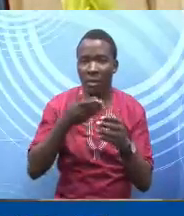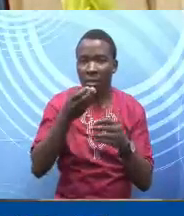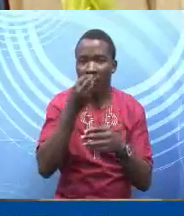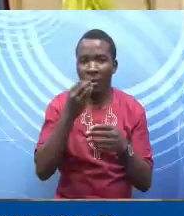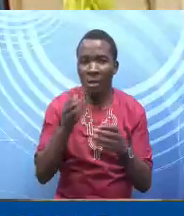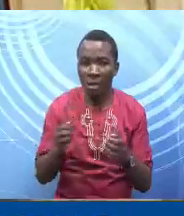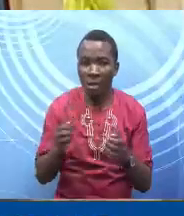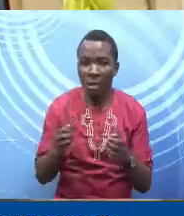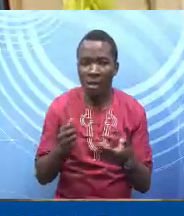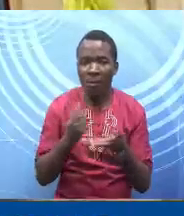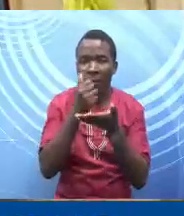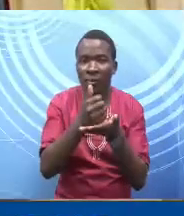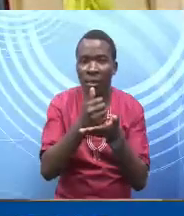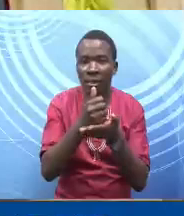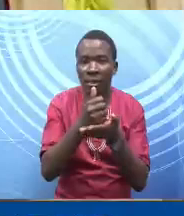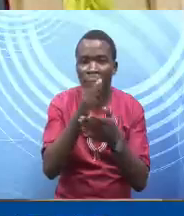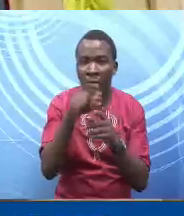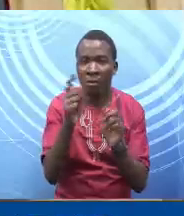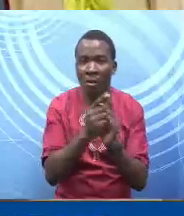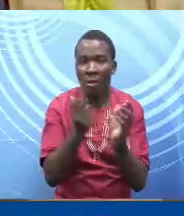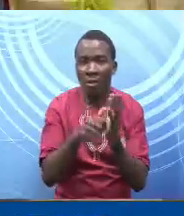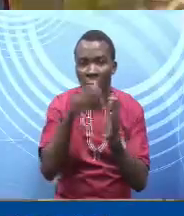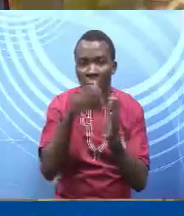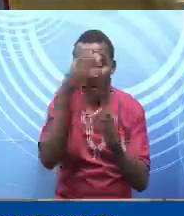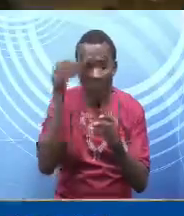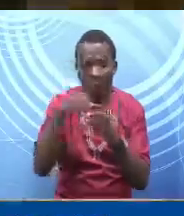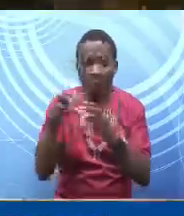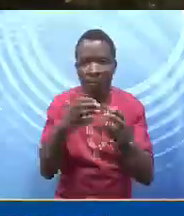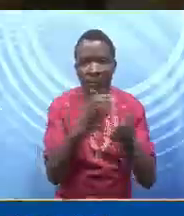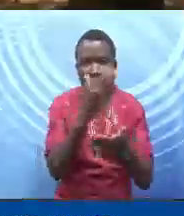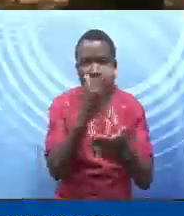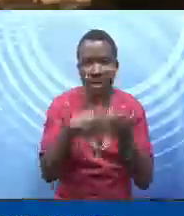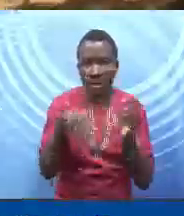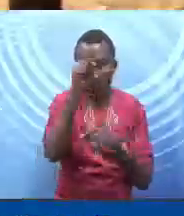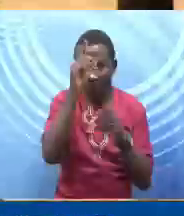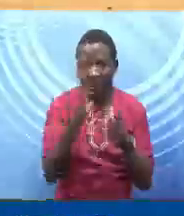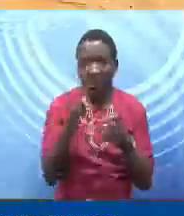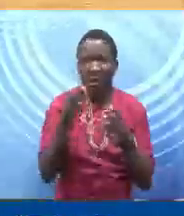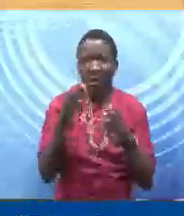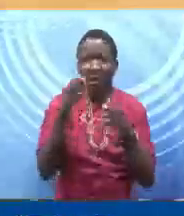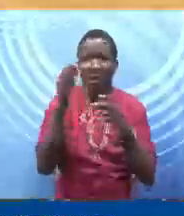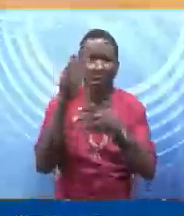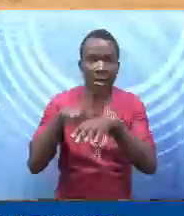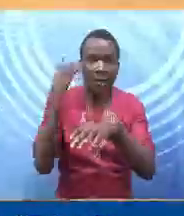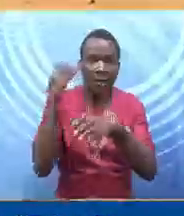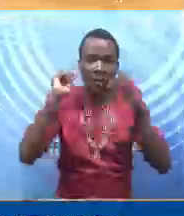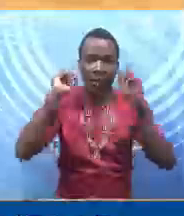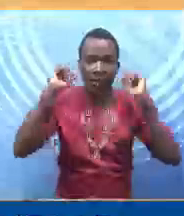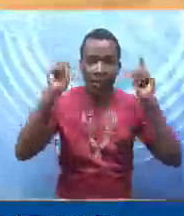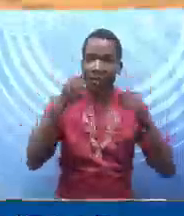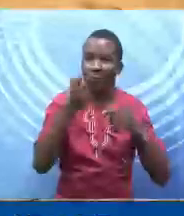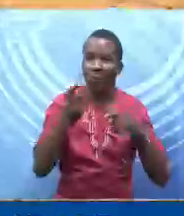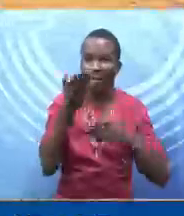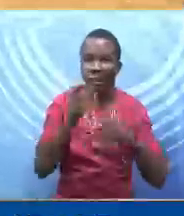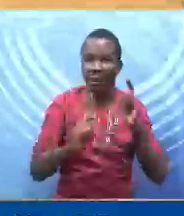muntu wahura n'ikibazo yari yaribagiranye mu isibo hari bamwe mu baturage bari baherutse gushyira amajwi yabo hejuru bavuga ko hari n'amata